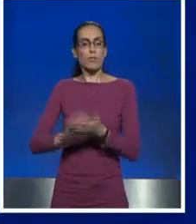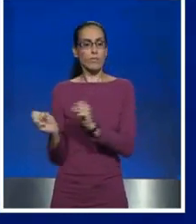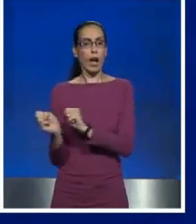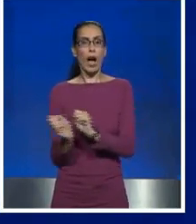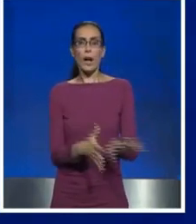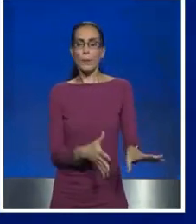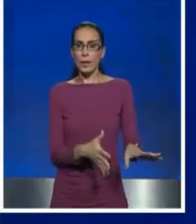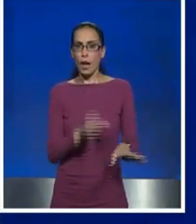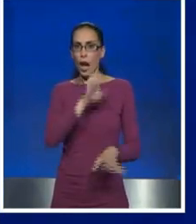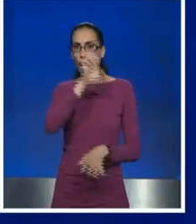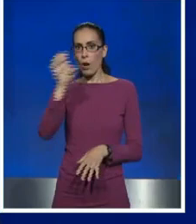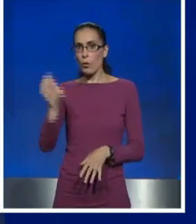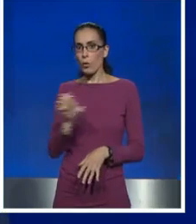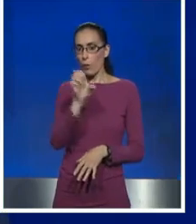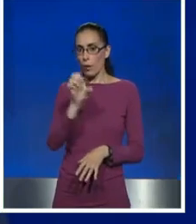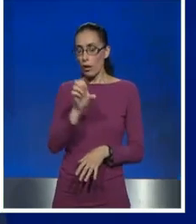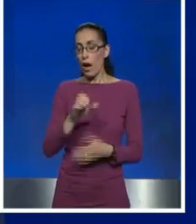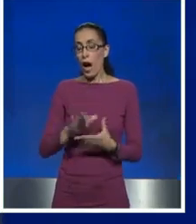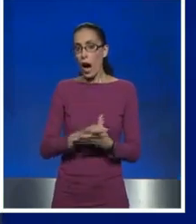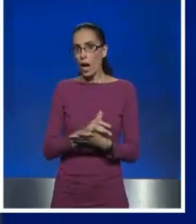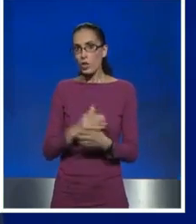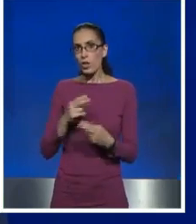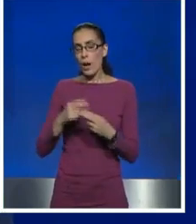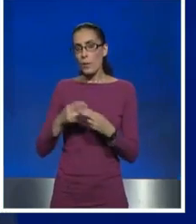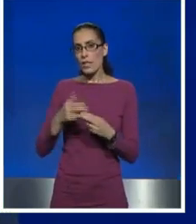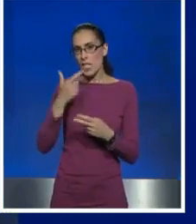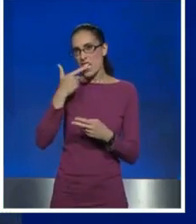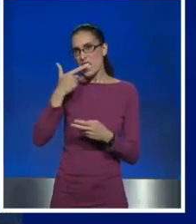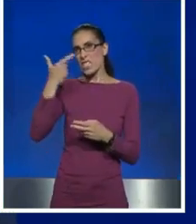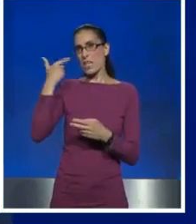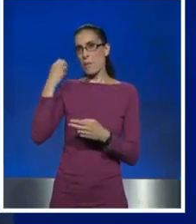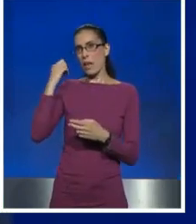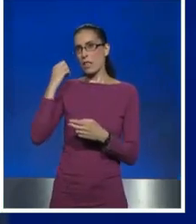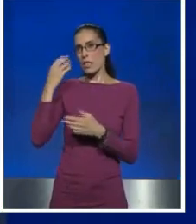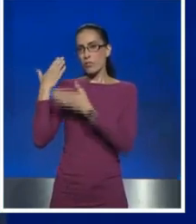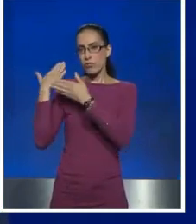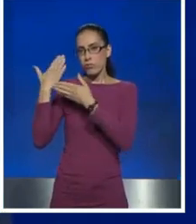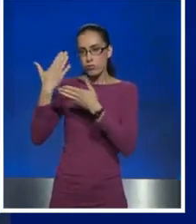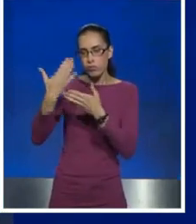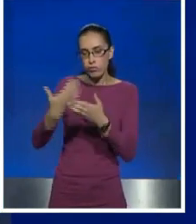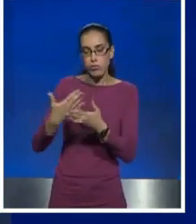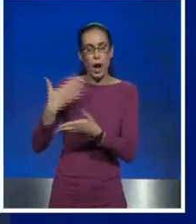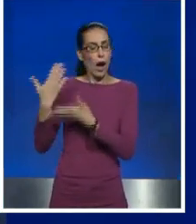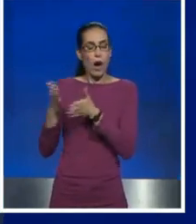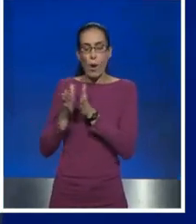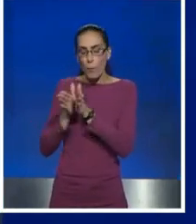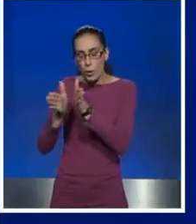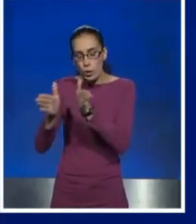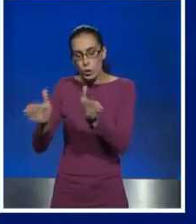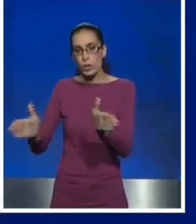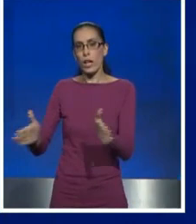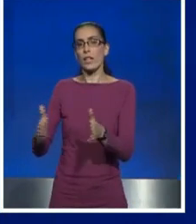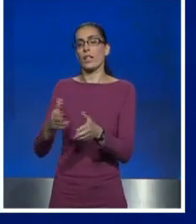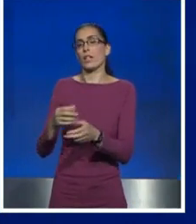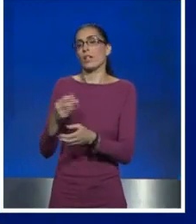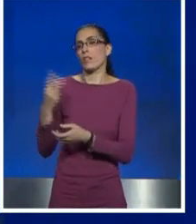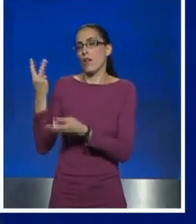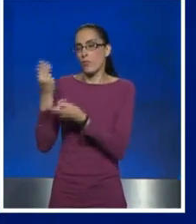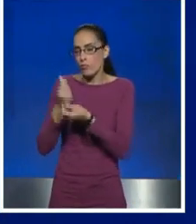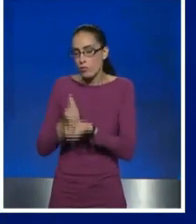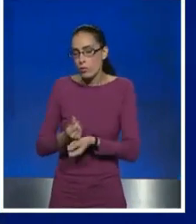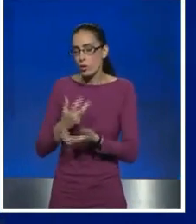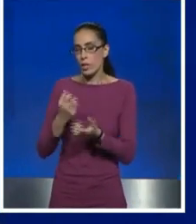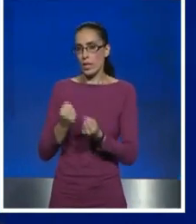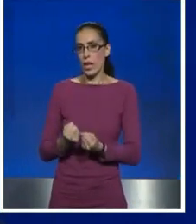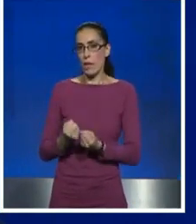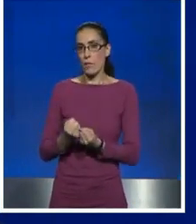kollu li għamilna dan l-aħħar 60-70 sena. L-affarijiet kollha u l-benefiċċji kollha u l-opportunitajiet kollha li kien hemm fuq dan